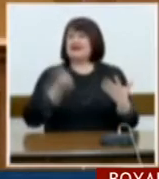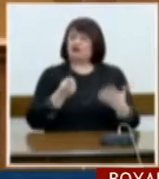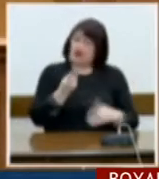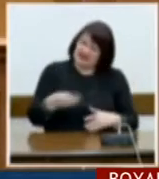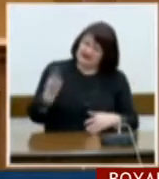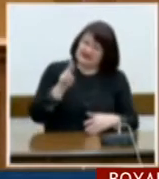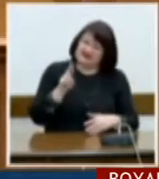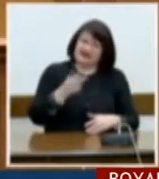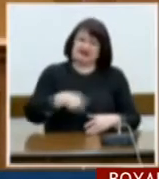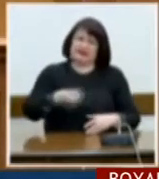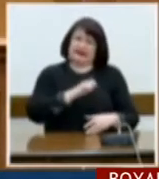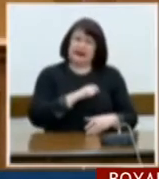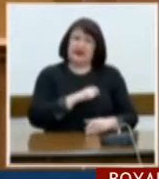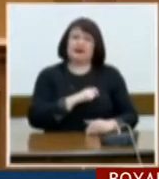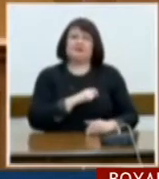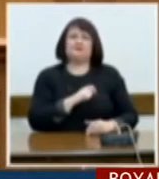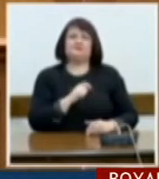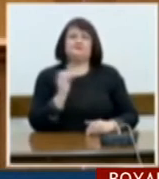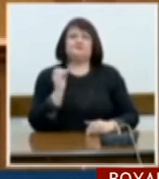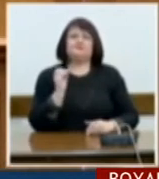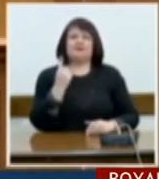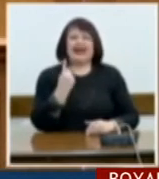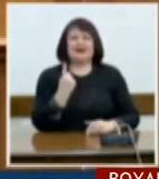στην Ισπανία είναι